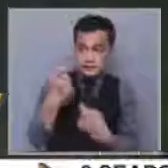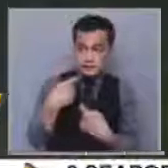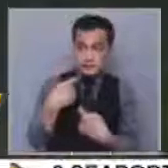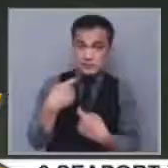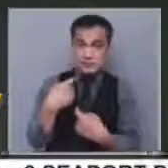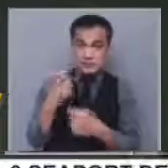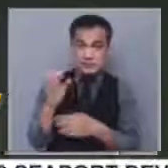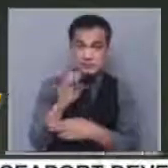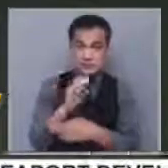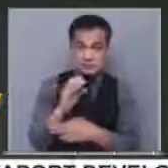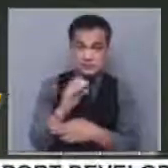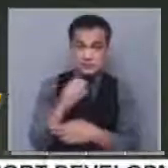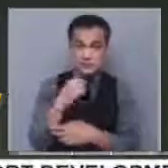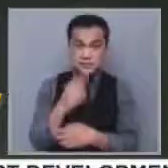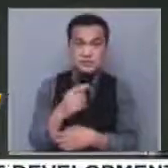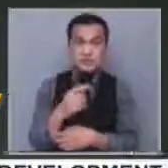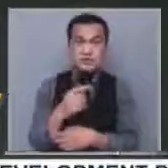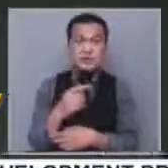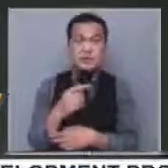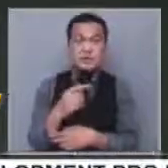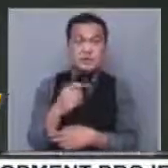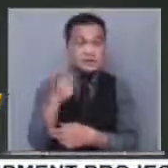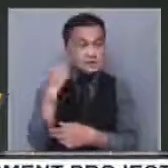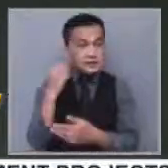ni Secretary Galvez, ay ang bakuna.